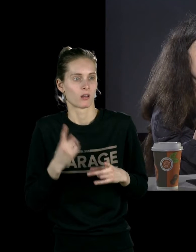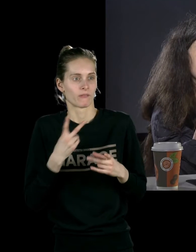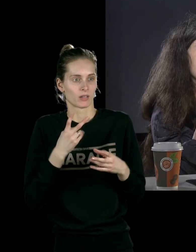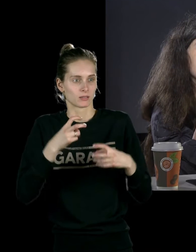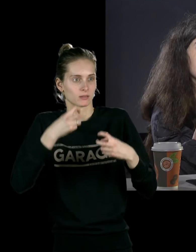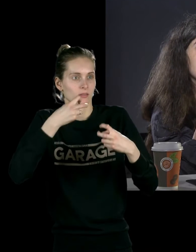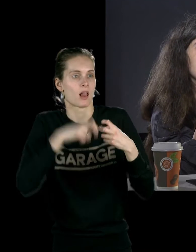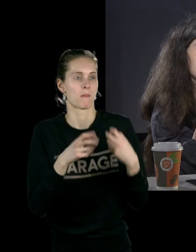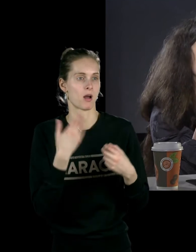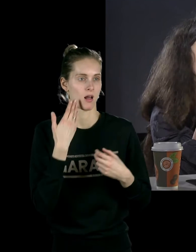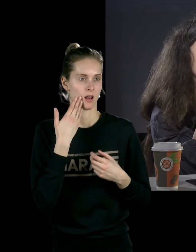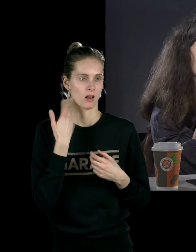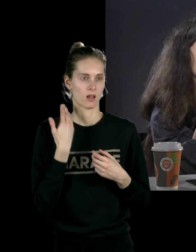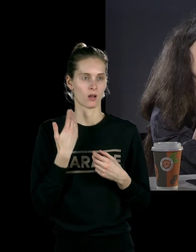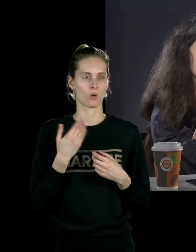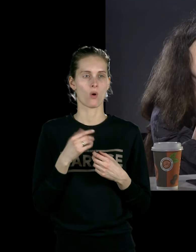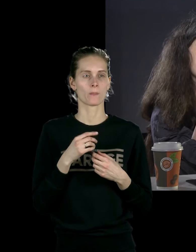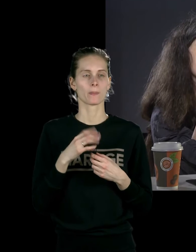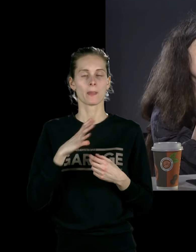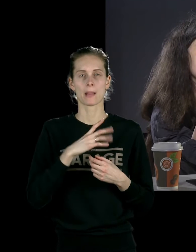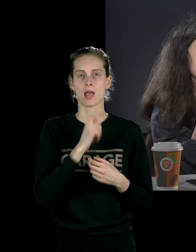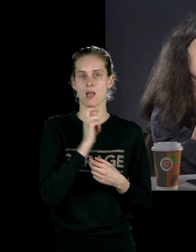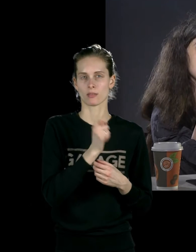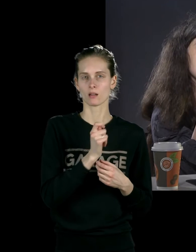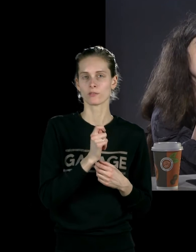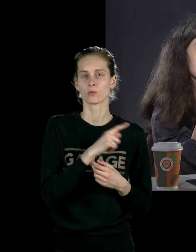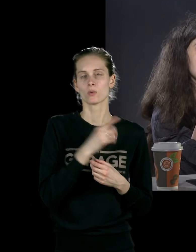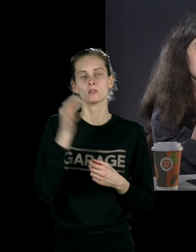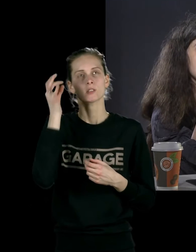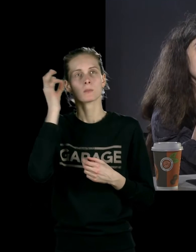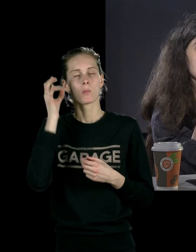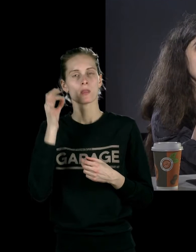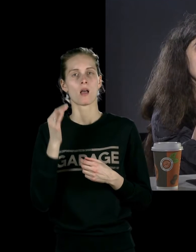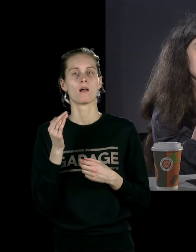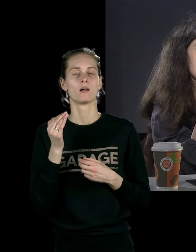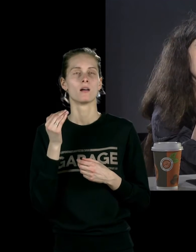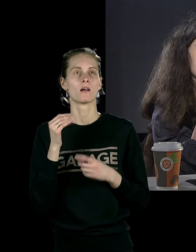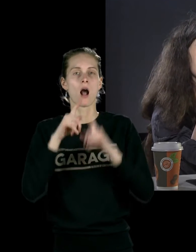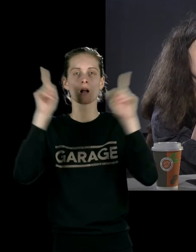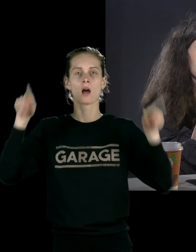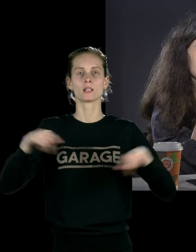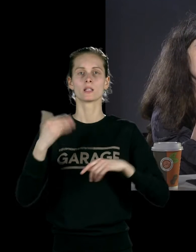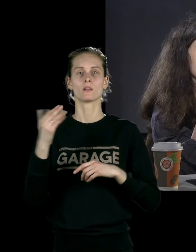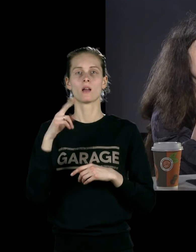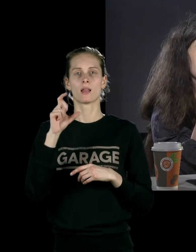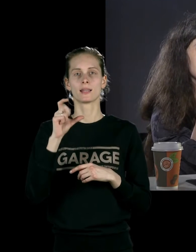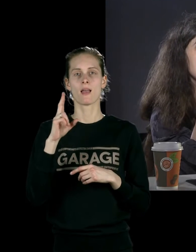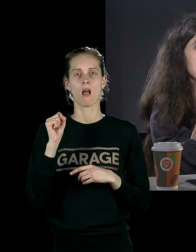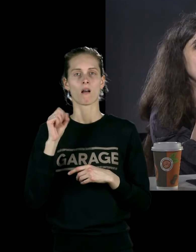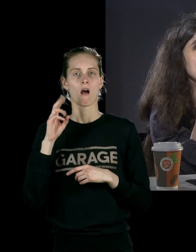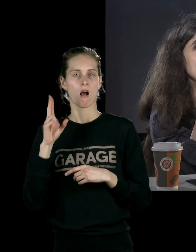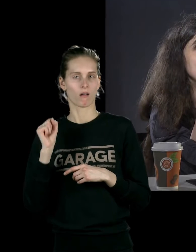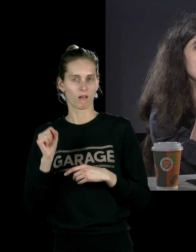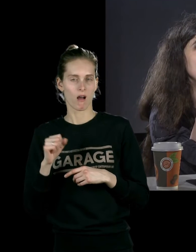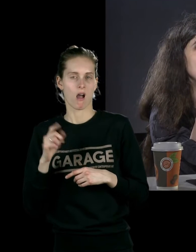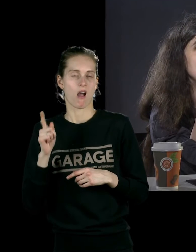вспоминает картину Дега, кажется, такое классическое представление прекрасного женского ню, импрессионистического купальщицы.